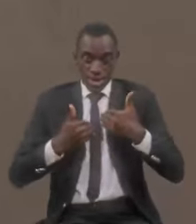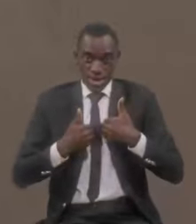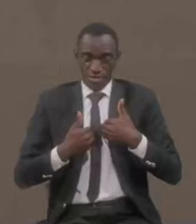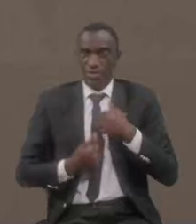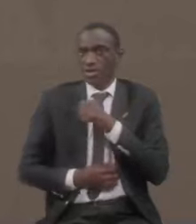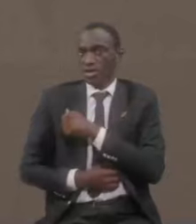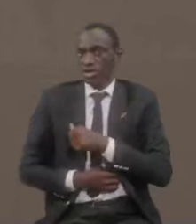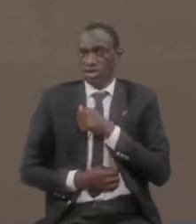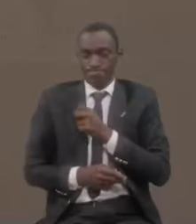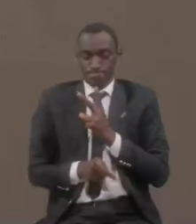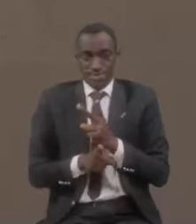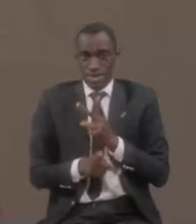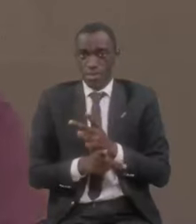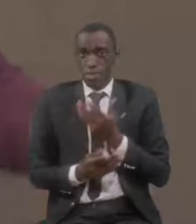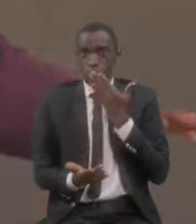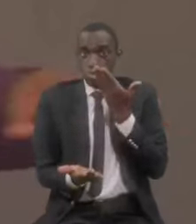une bonne attitude,